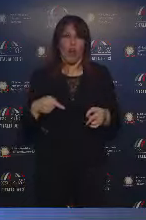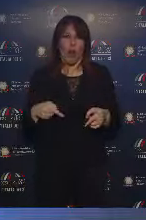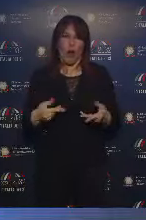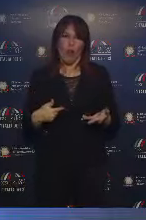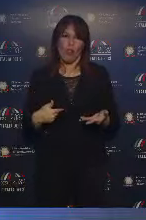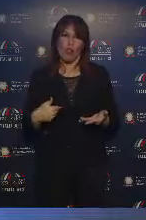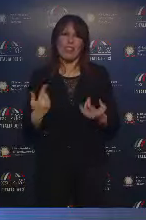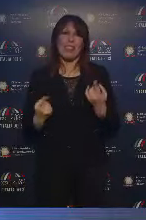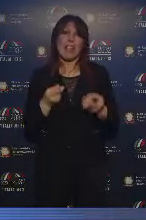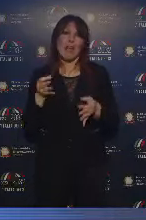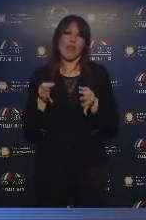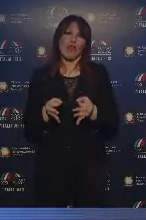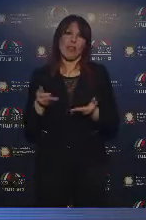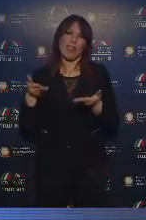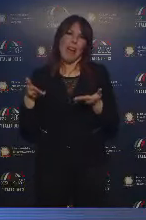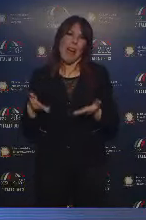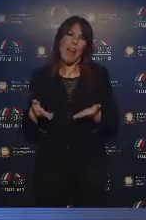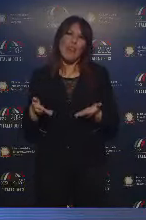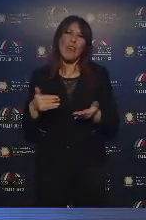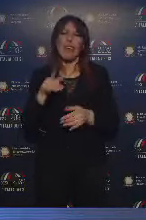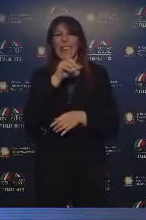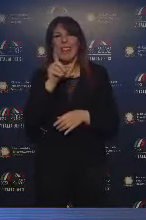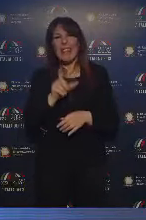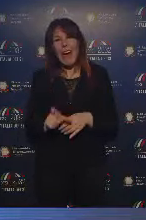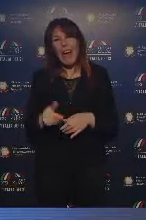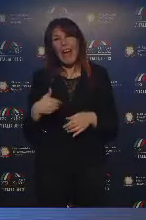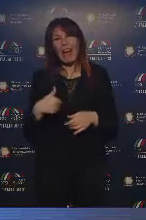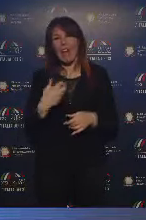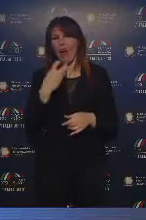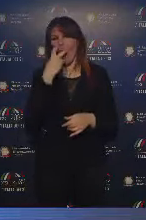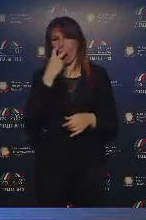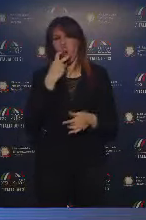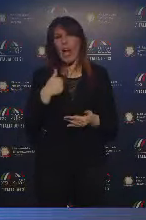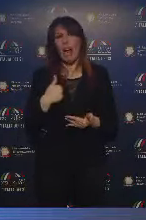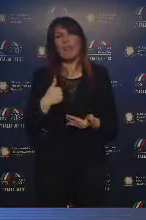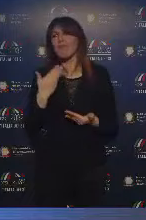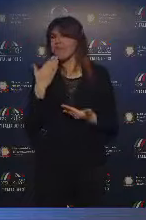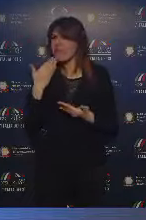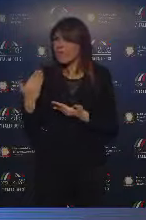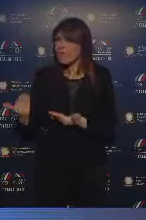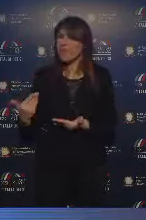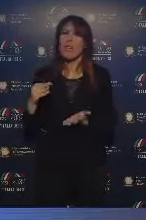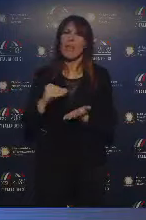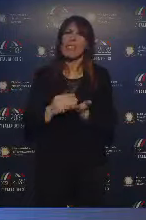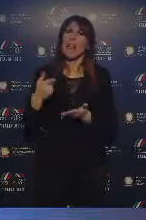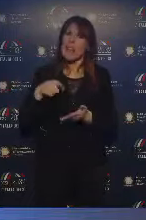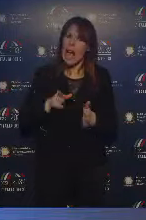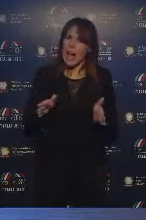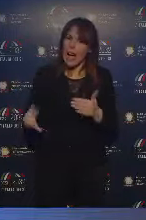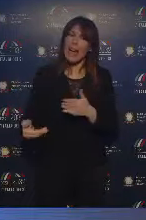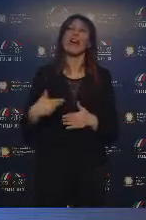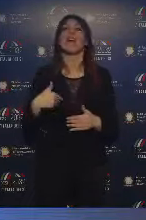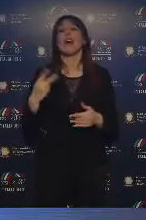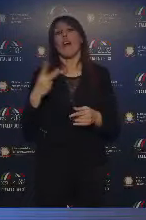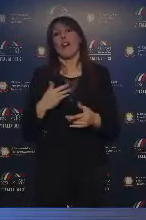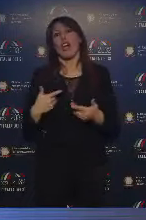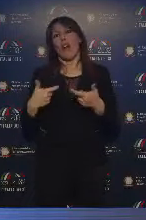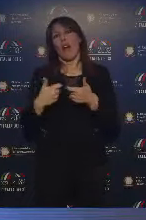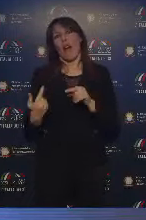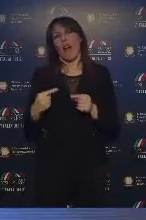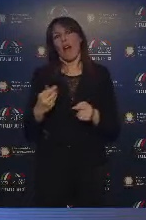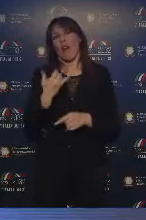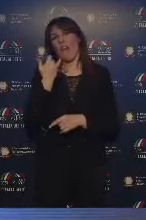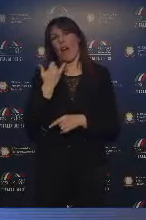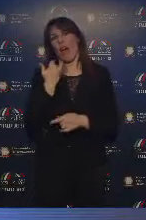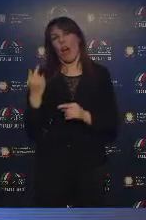sistema giudiziario che abbiamo in Italia il numero di avvocati che ringrazio anche qua presen in sala diciamo che il contenzioso